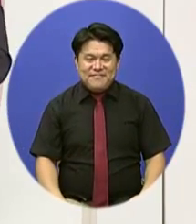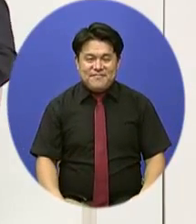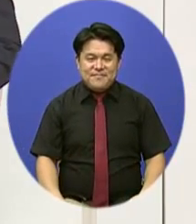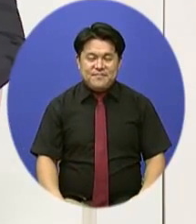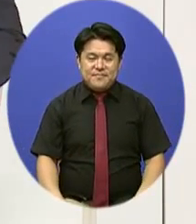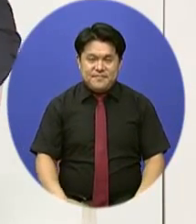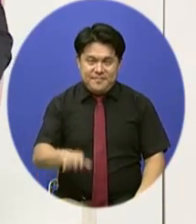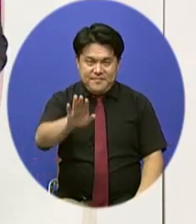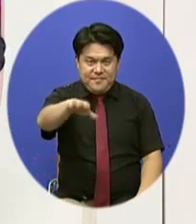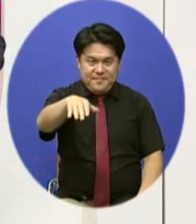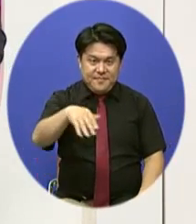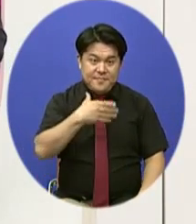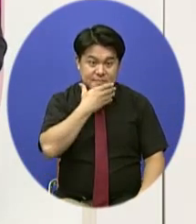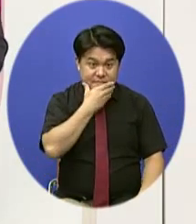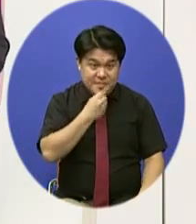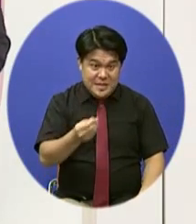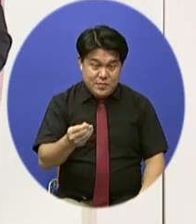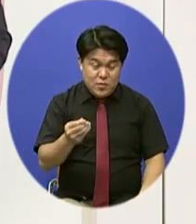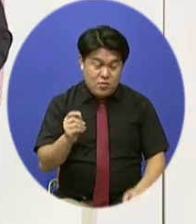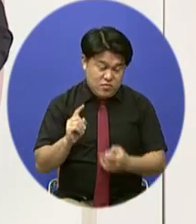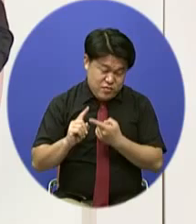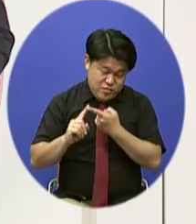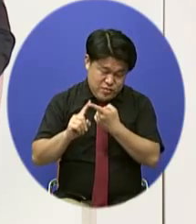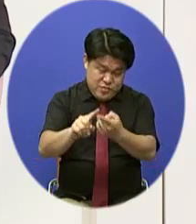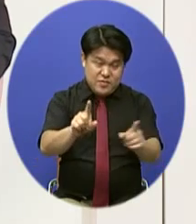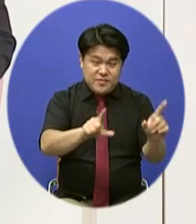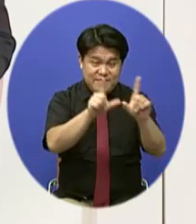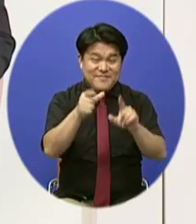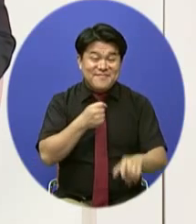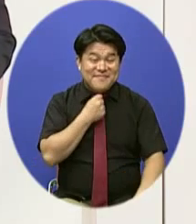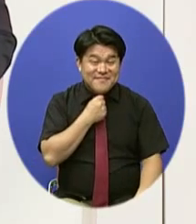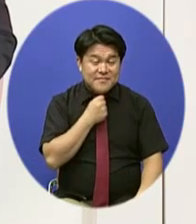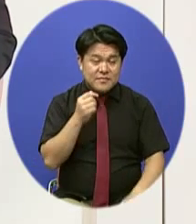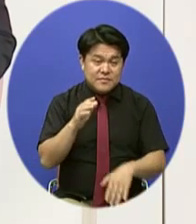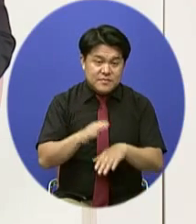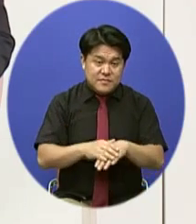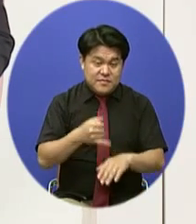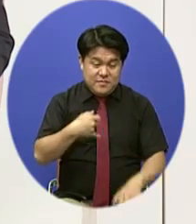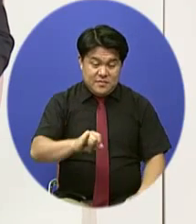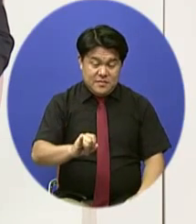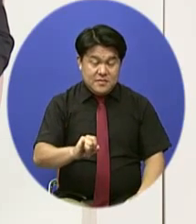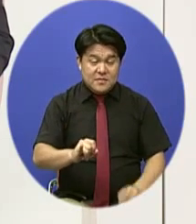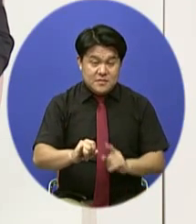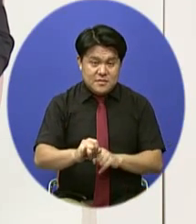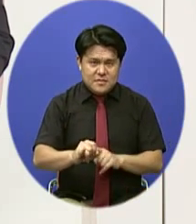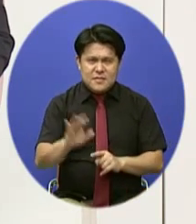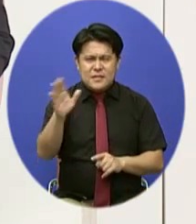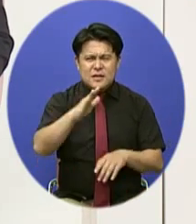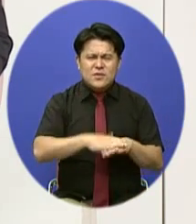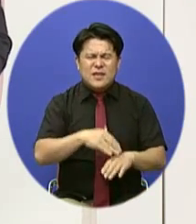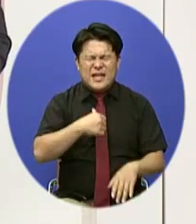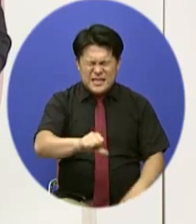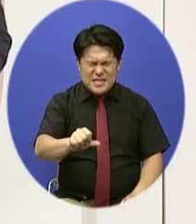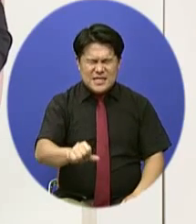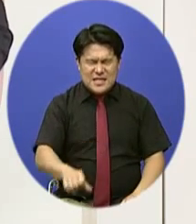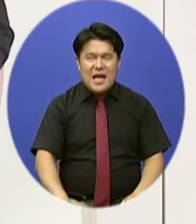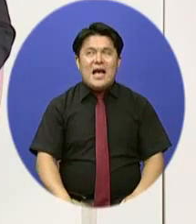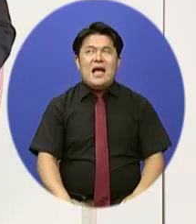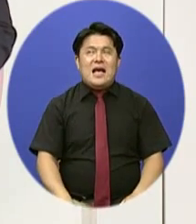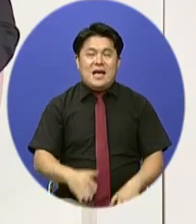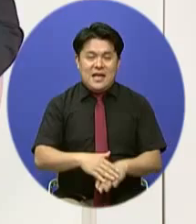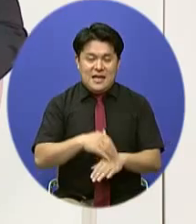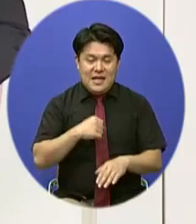복덩어리야. 아내 그렇게 행복이 예. 쭉 이어지시고요. 예. 아, 손녀딸도 이쁘게 네.